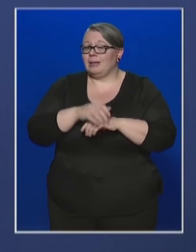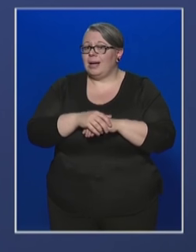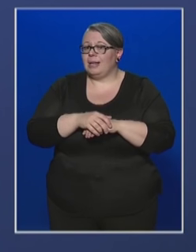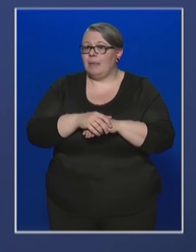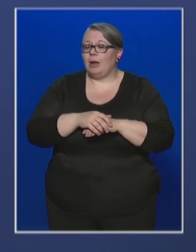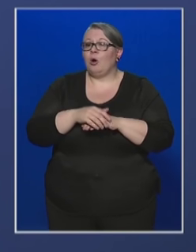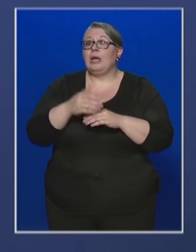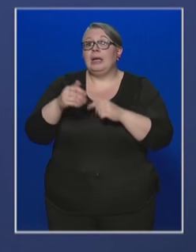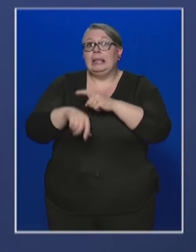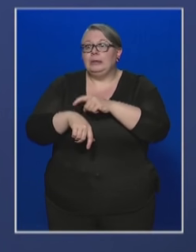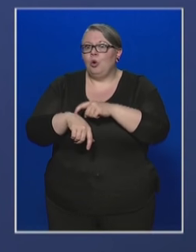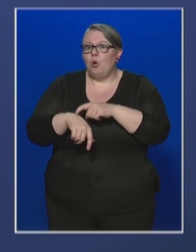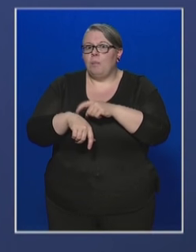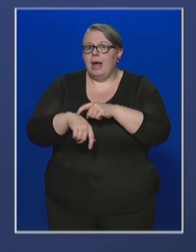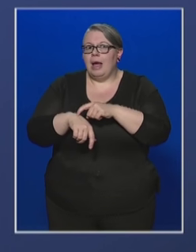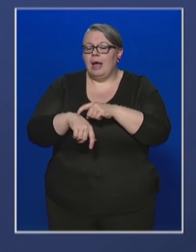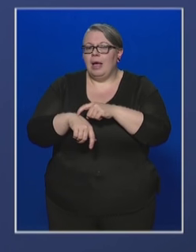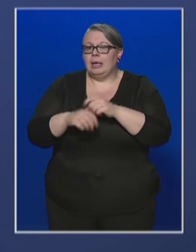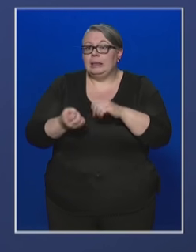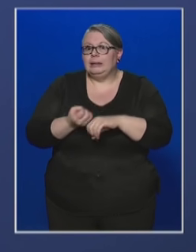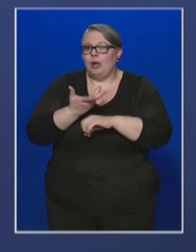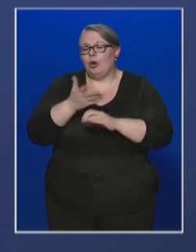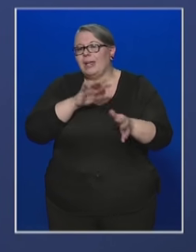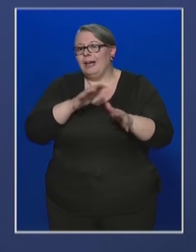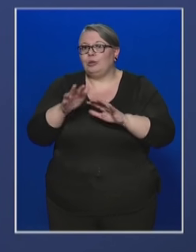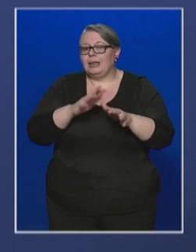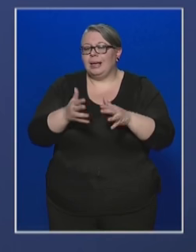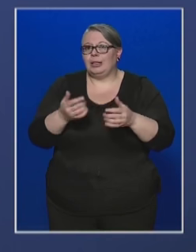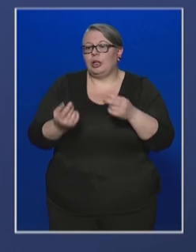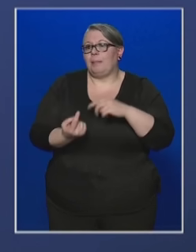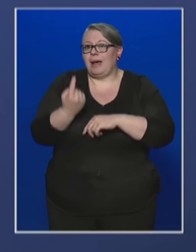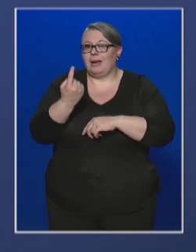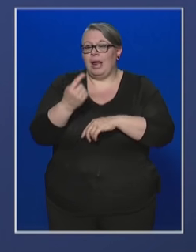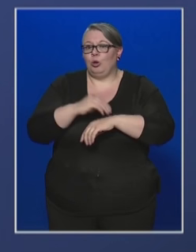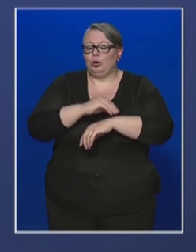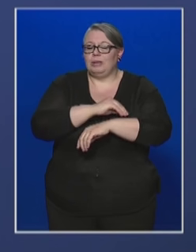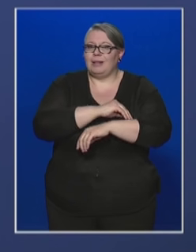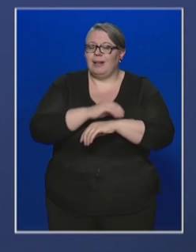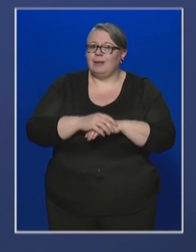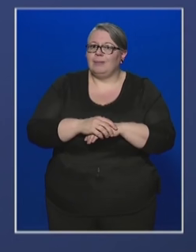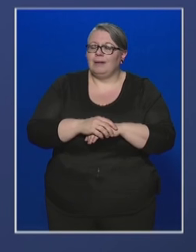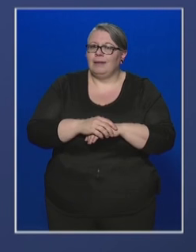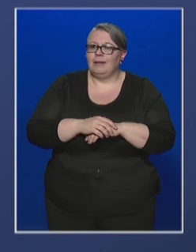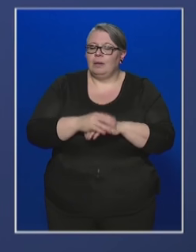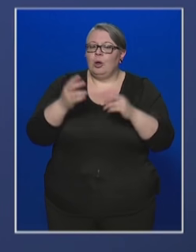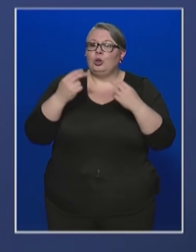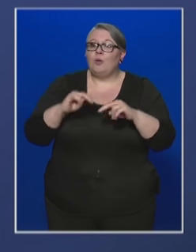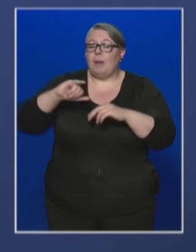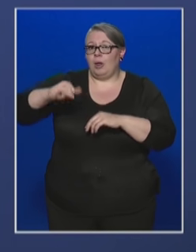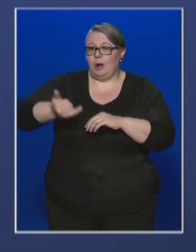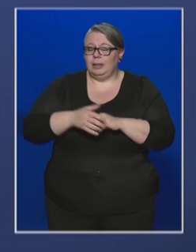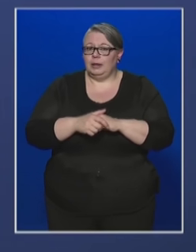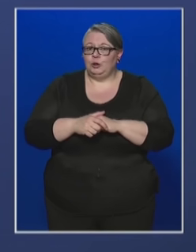hogy időben fedjük fel az esetlegesen jelentkező tüneteket. Továbbra